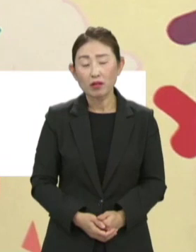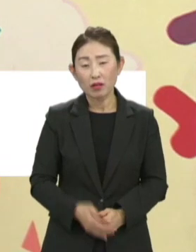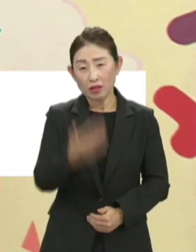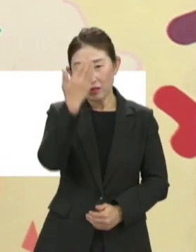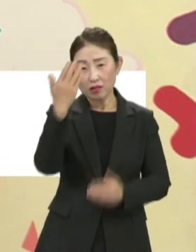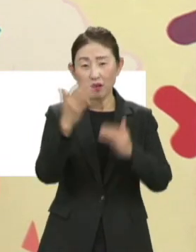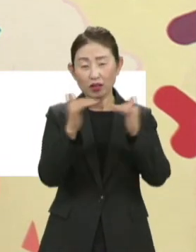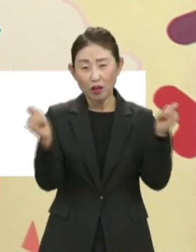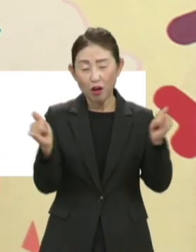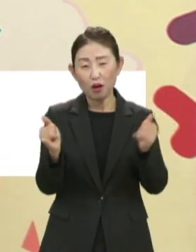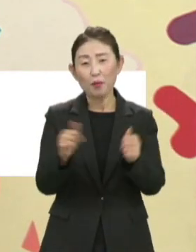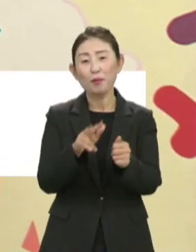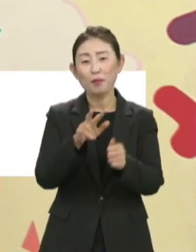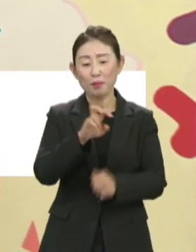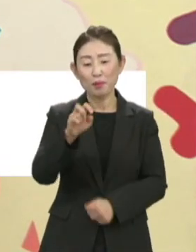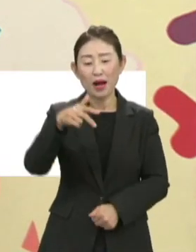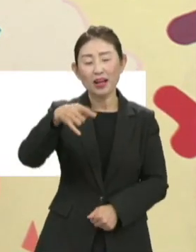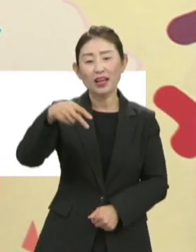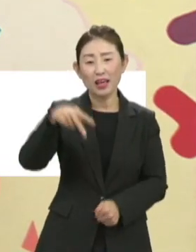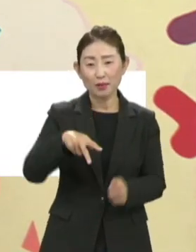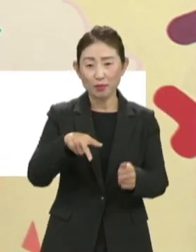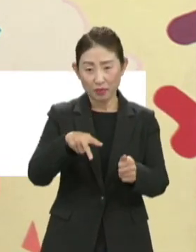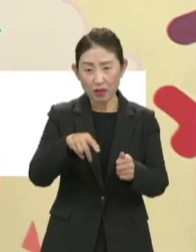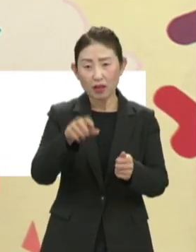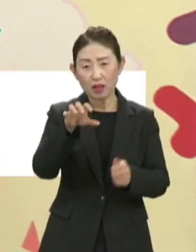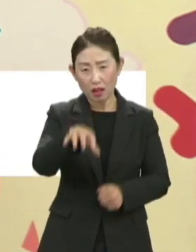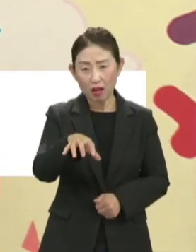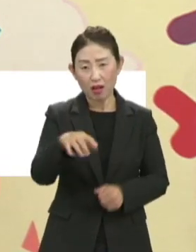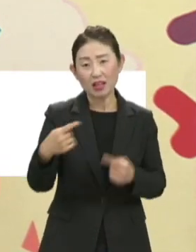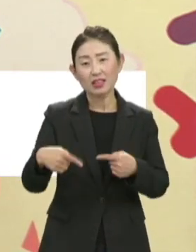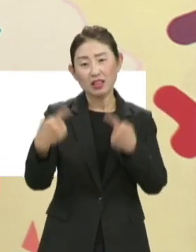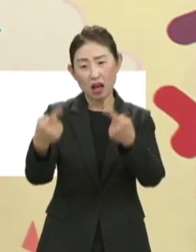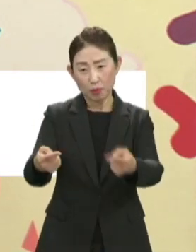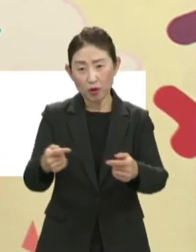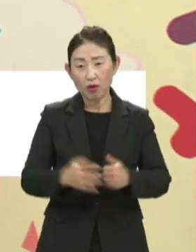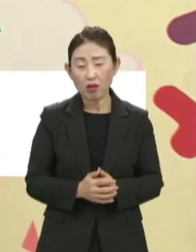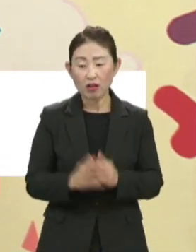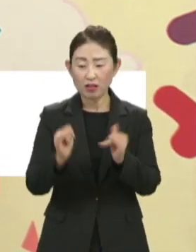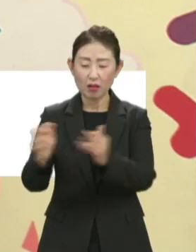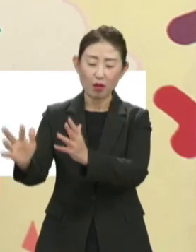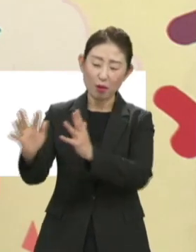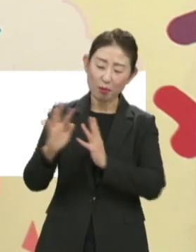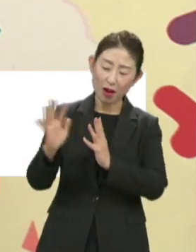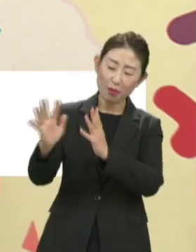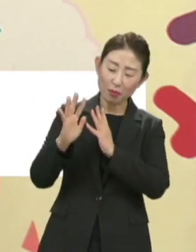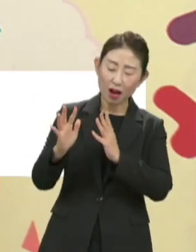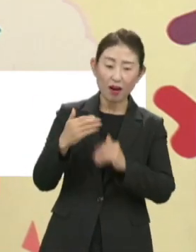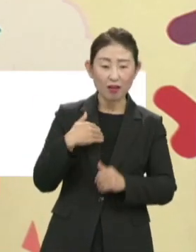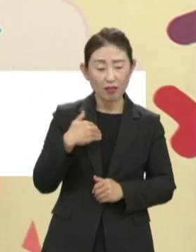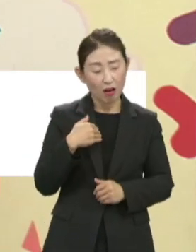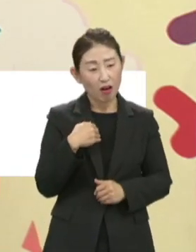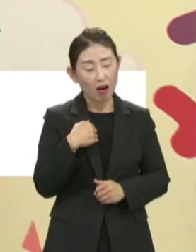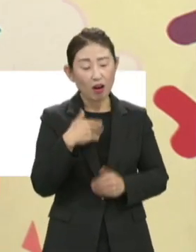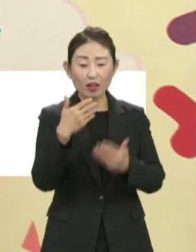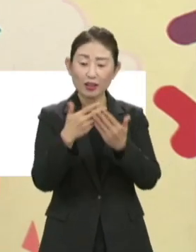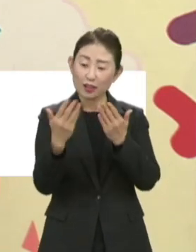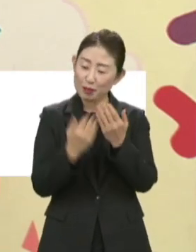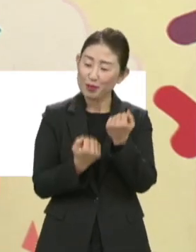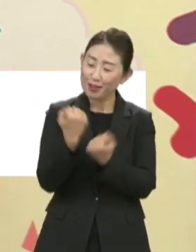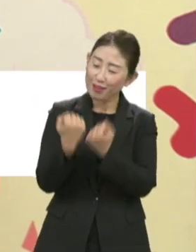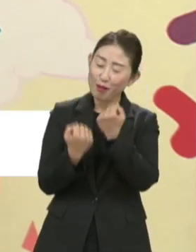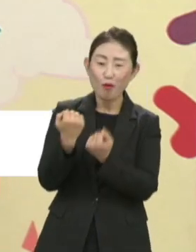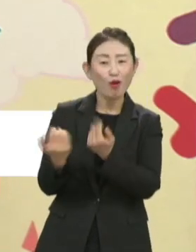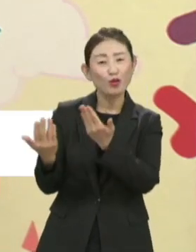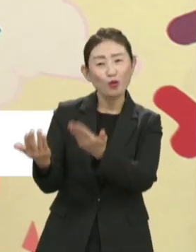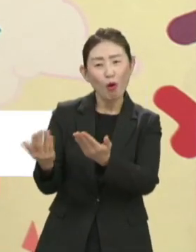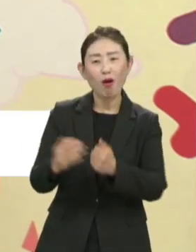직접 참여하면서 그 매대에 앉아 있으면서 대중분들과 직접 소통하고 제 그림에 대해서 얘기할 수 있는